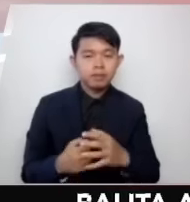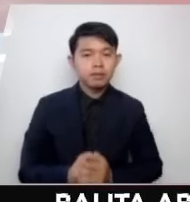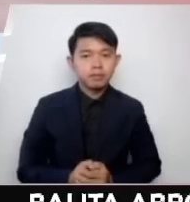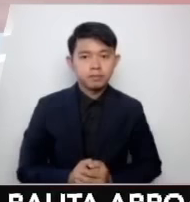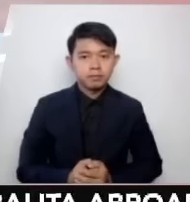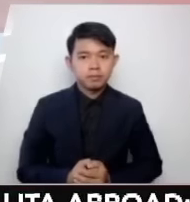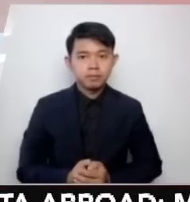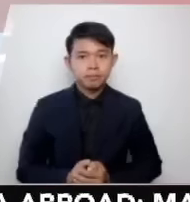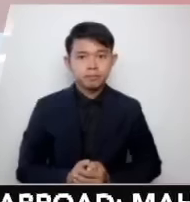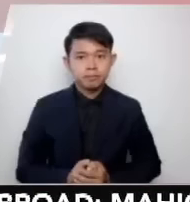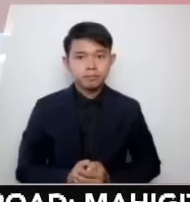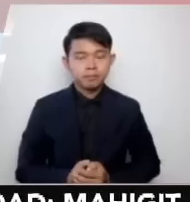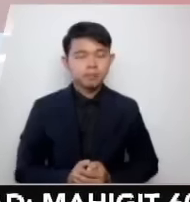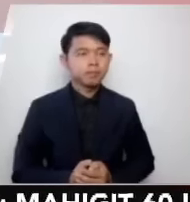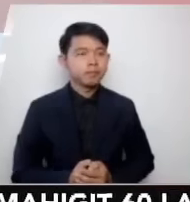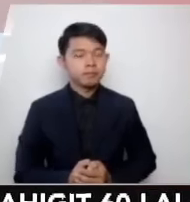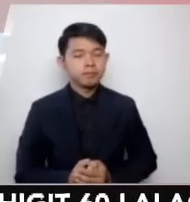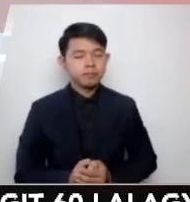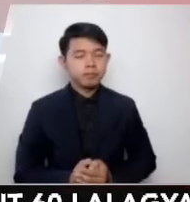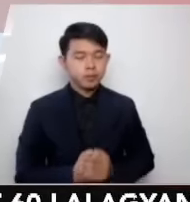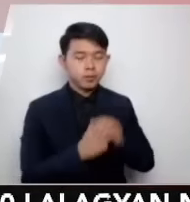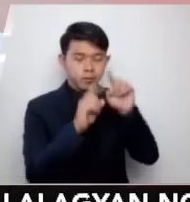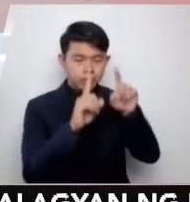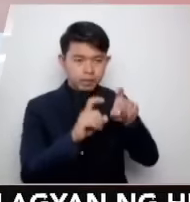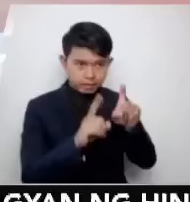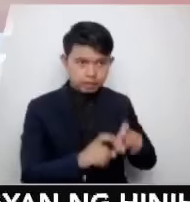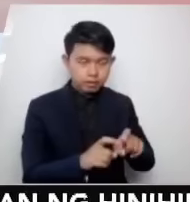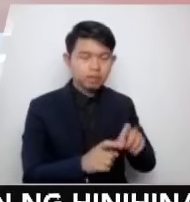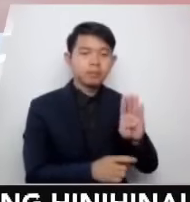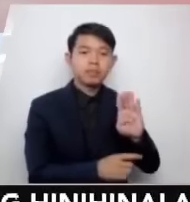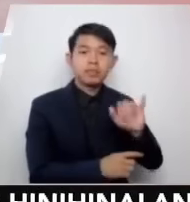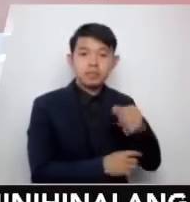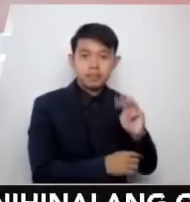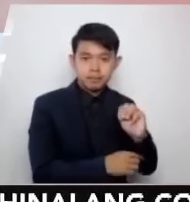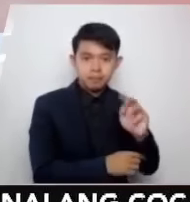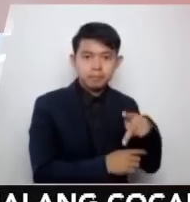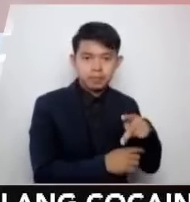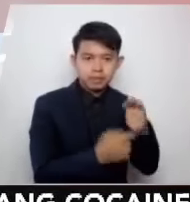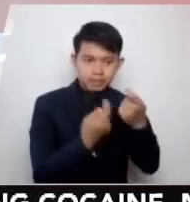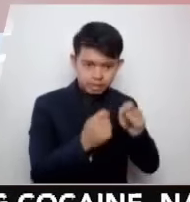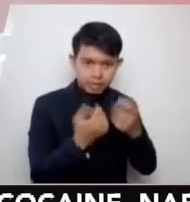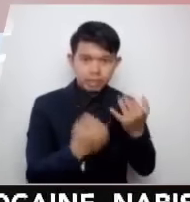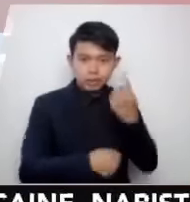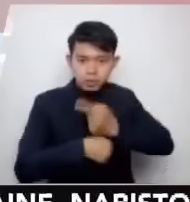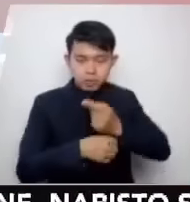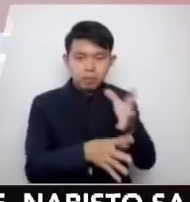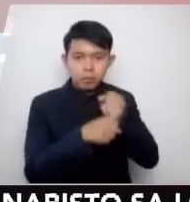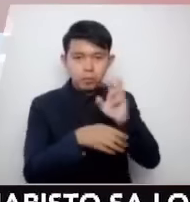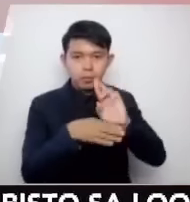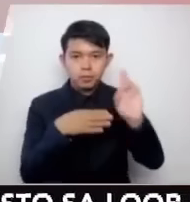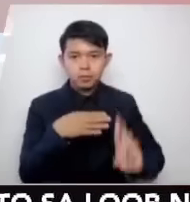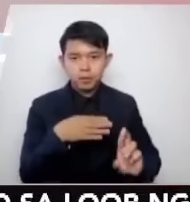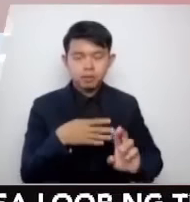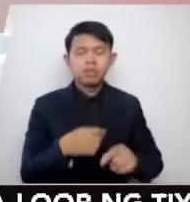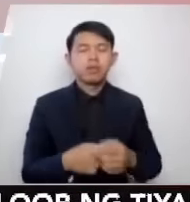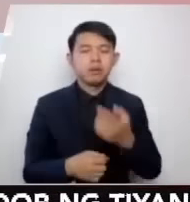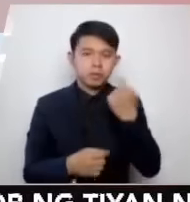Yung testing po, pipilitin po ng BJMP within the day na makuha yan. And then hanggang ngayong araw lamang po ang isolation